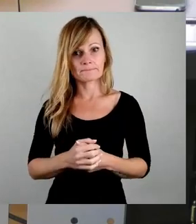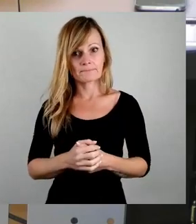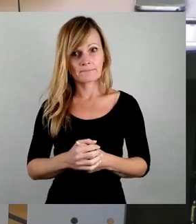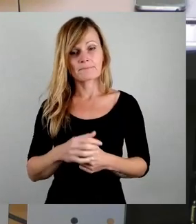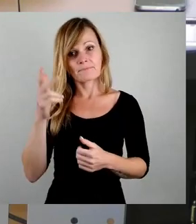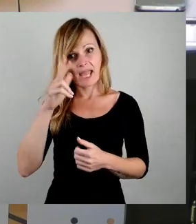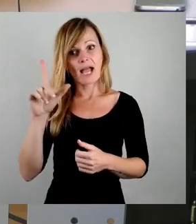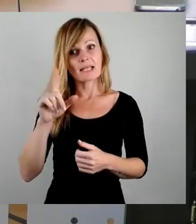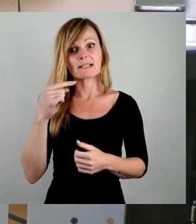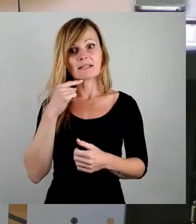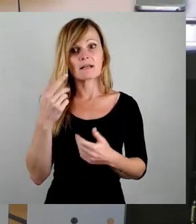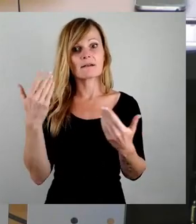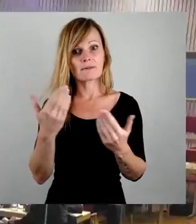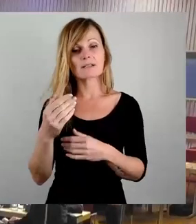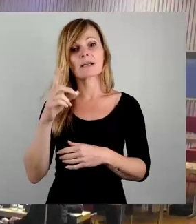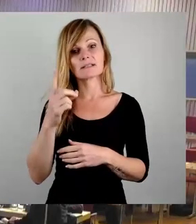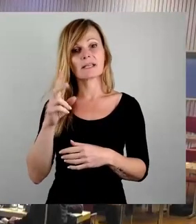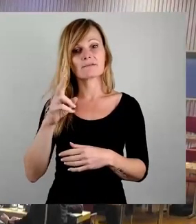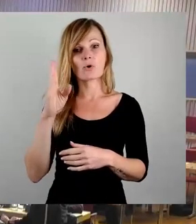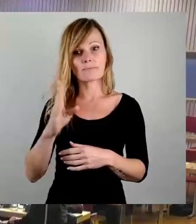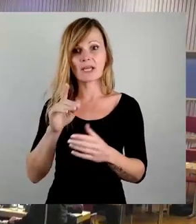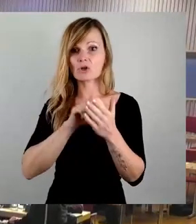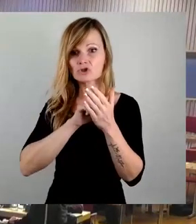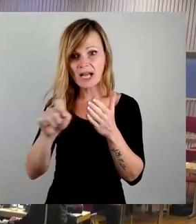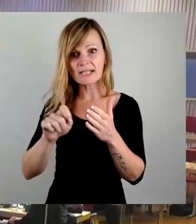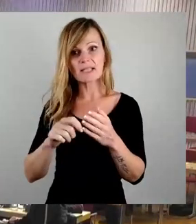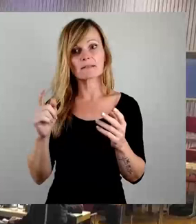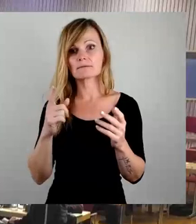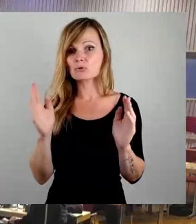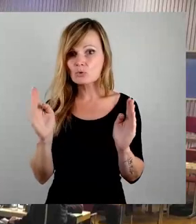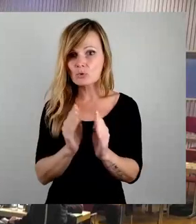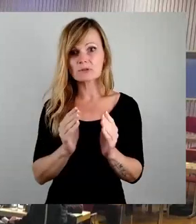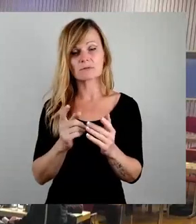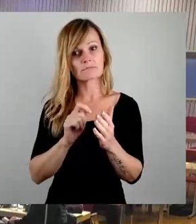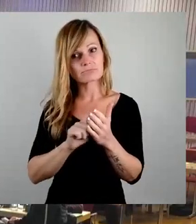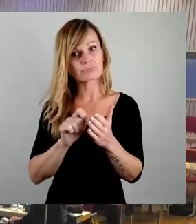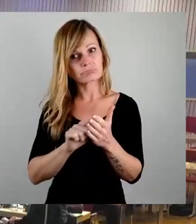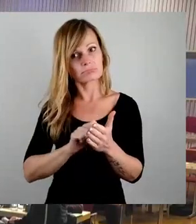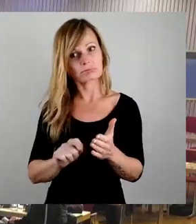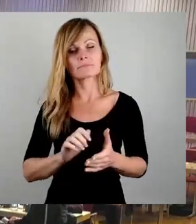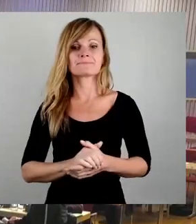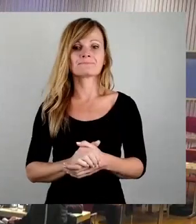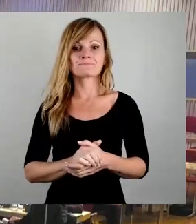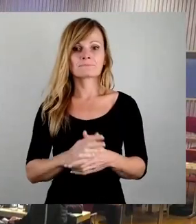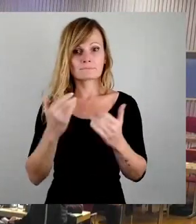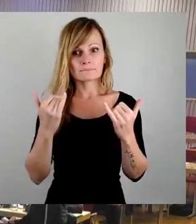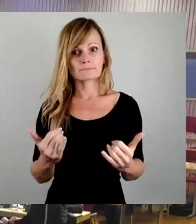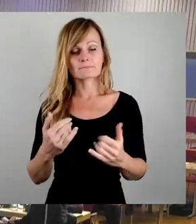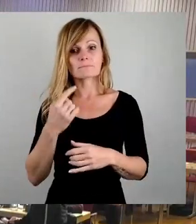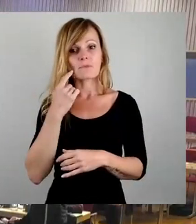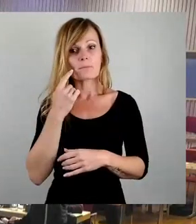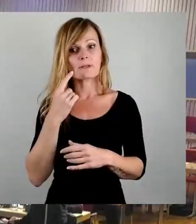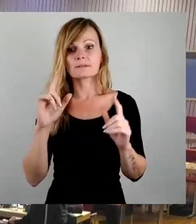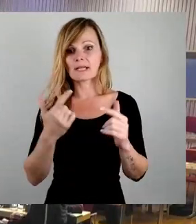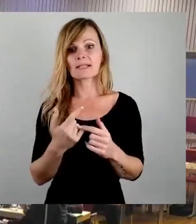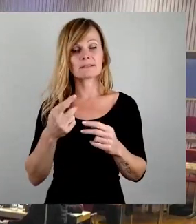die DVB streichen und kürzen. Und da wir aktuell in diesem Moment keinen